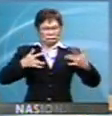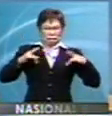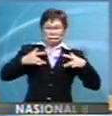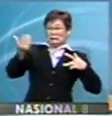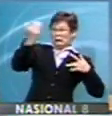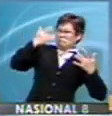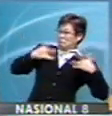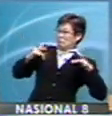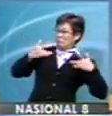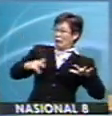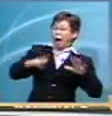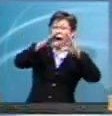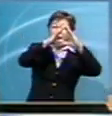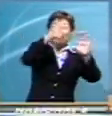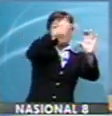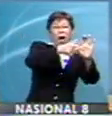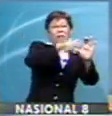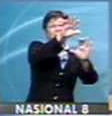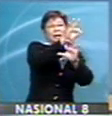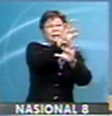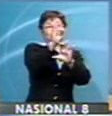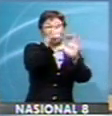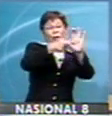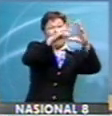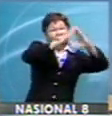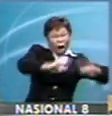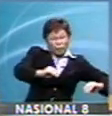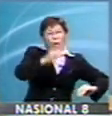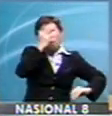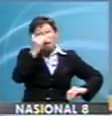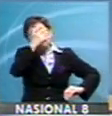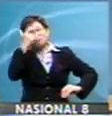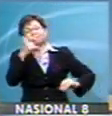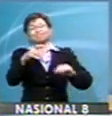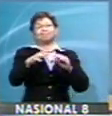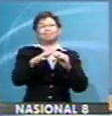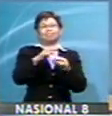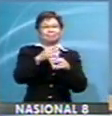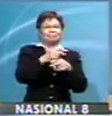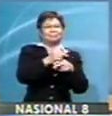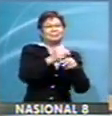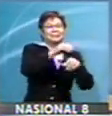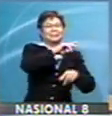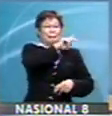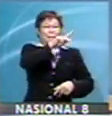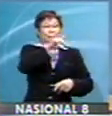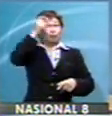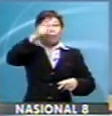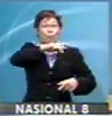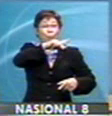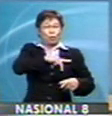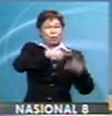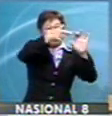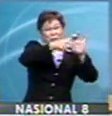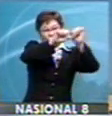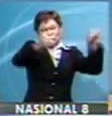dakwaan konongnya kehabisan stok minyak Aron 97 berpunca daripada tindakan pengusaha stesen minyak bekalan bahan